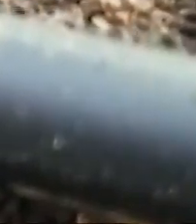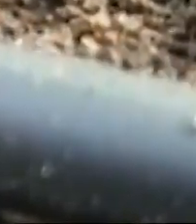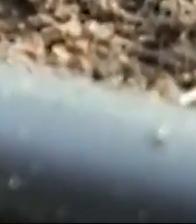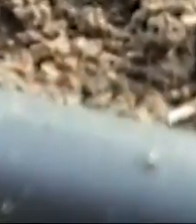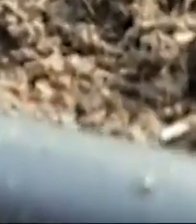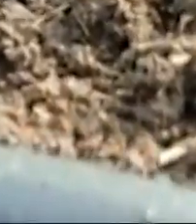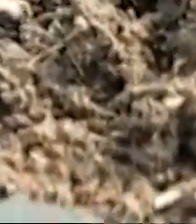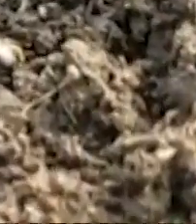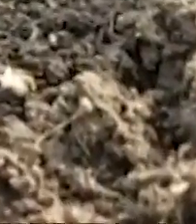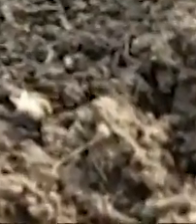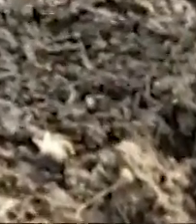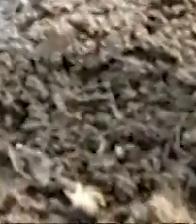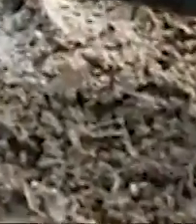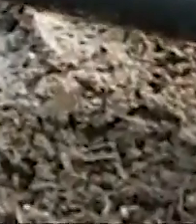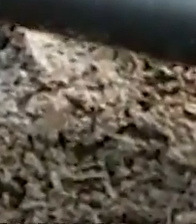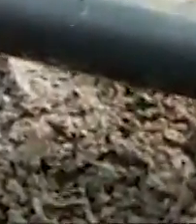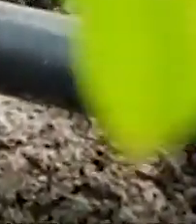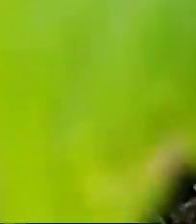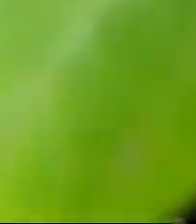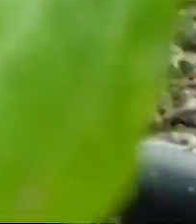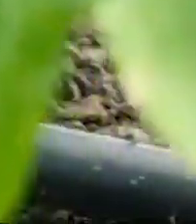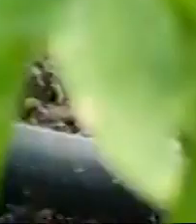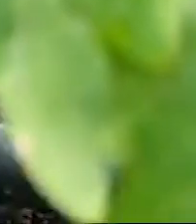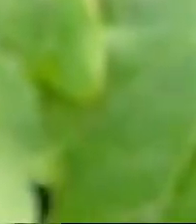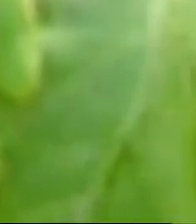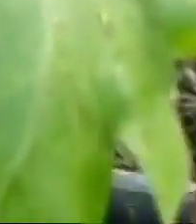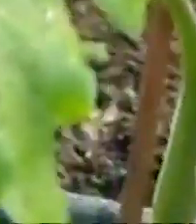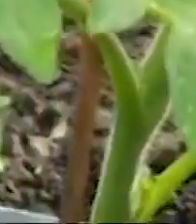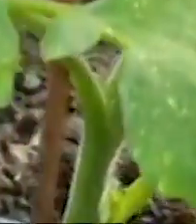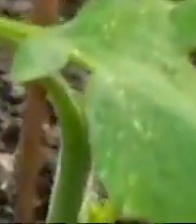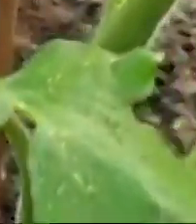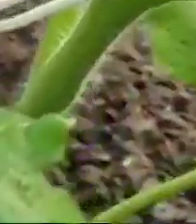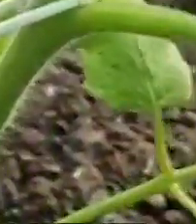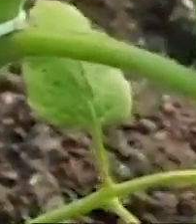відбувається у Кам'янсько-Дніпровському районі. Що на це відповів Андрій Чорний?